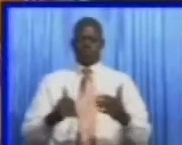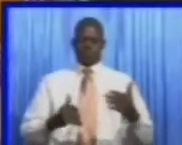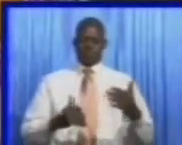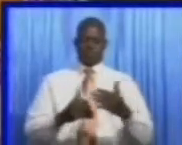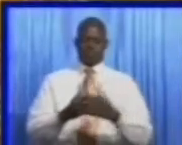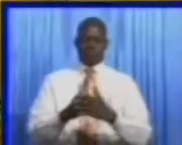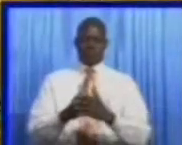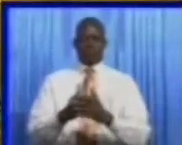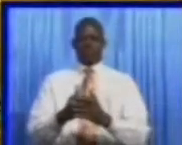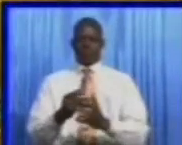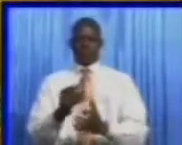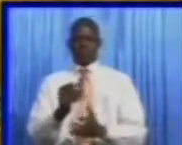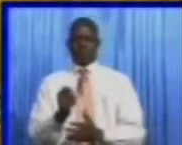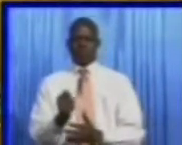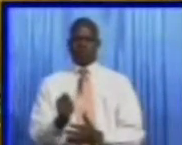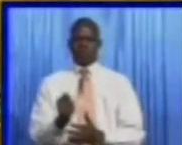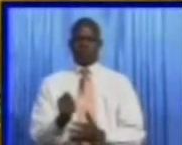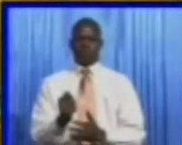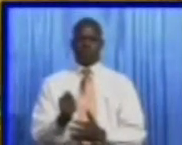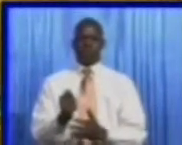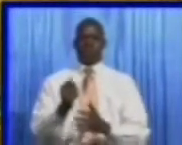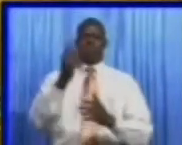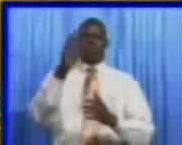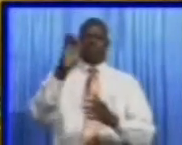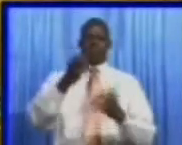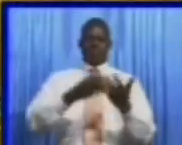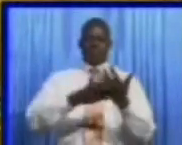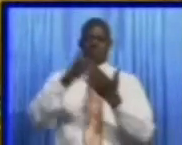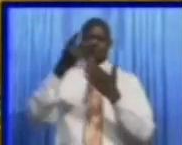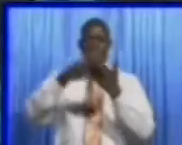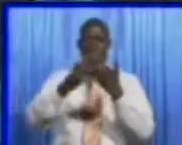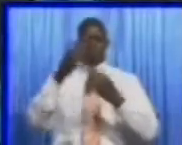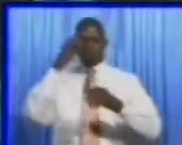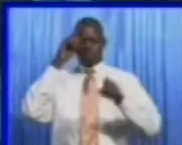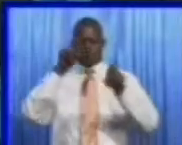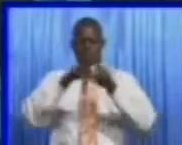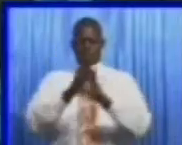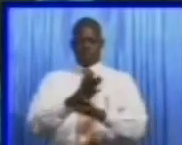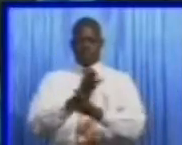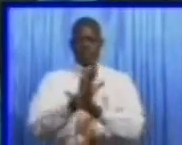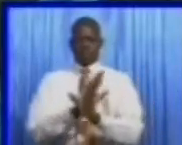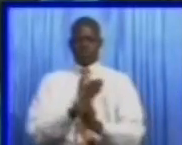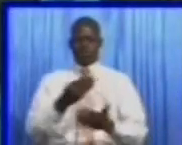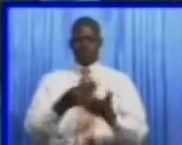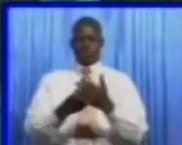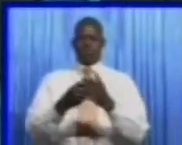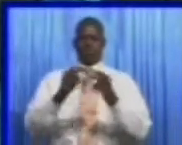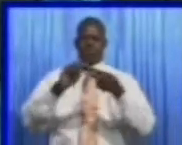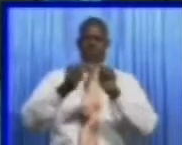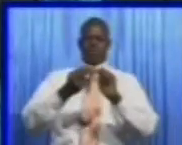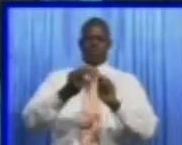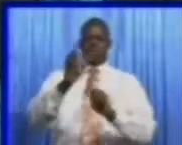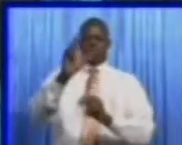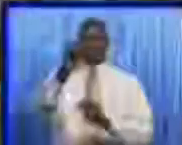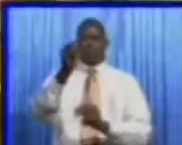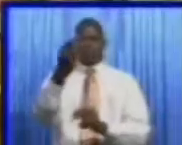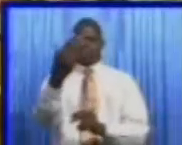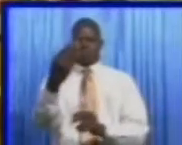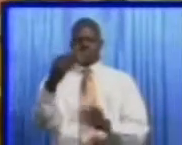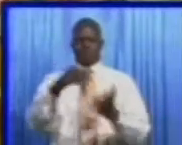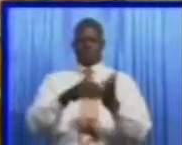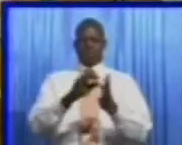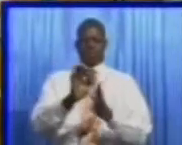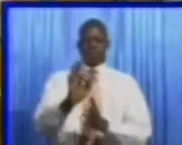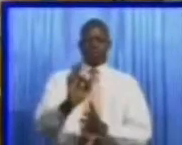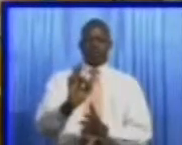les intrants. Le second texte est un accord de crédit dont le montant se chiffre à 25 milliards de